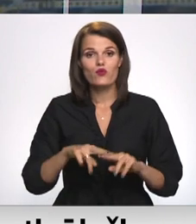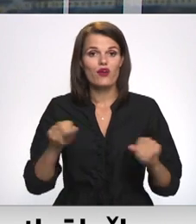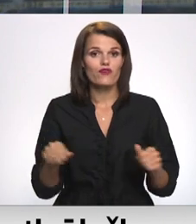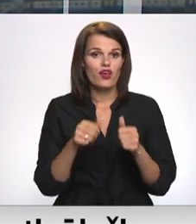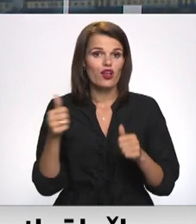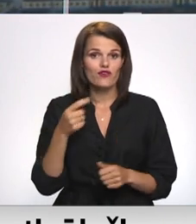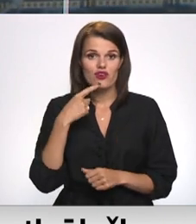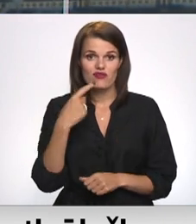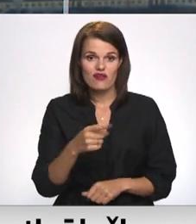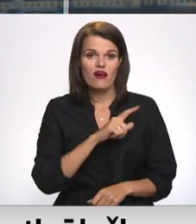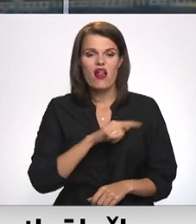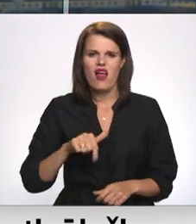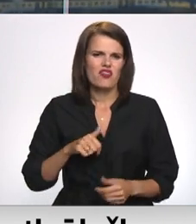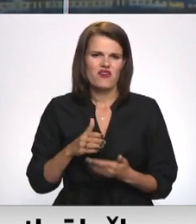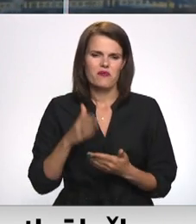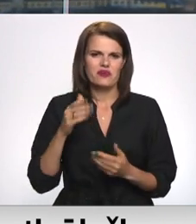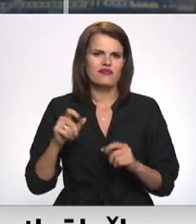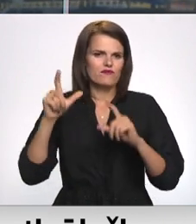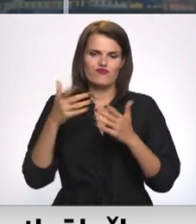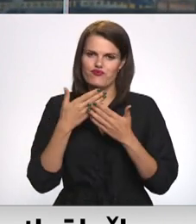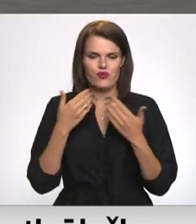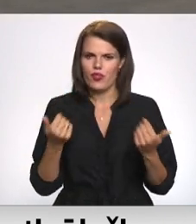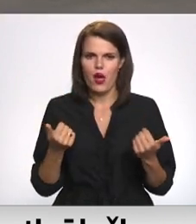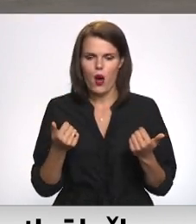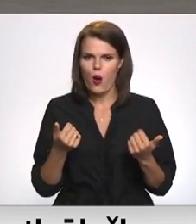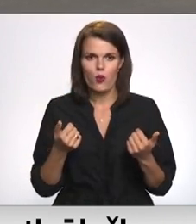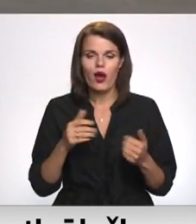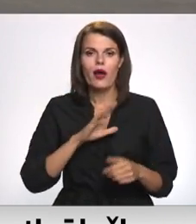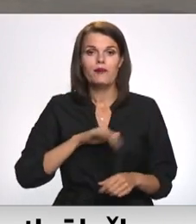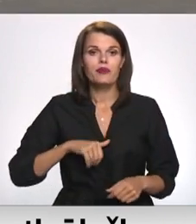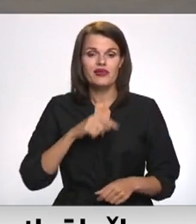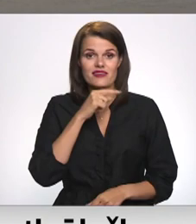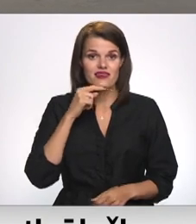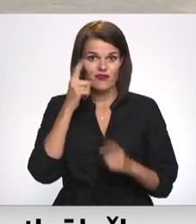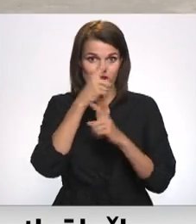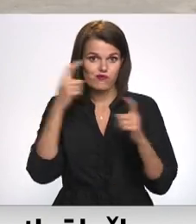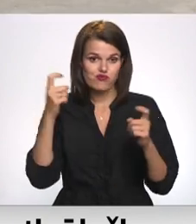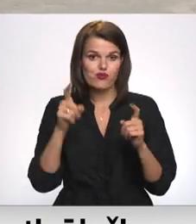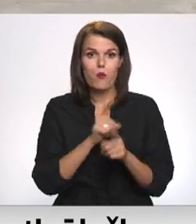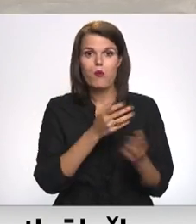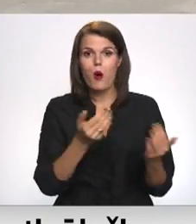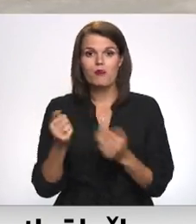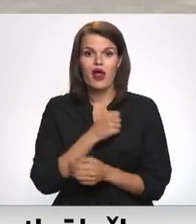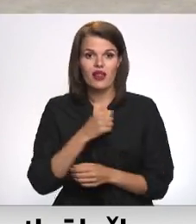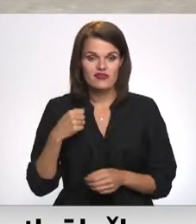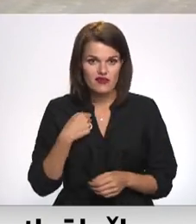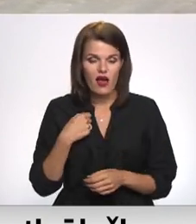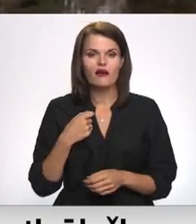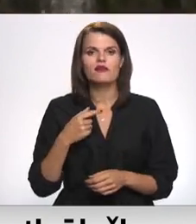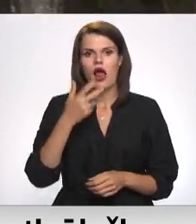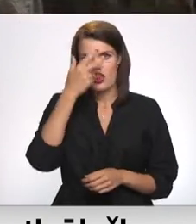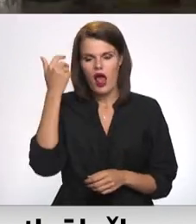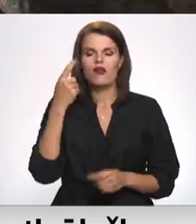uzsver, Latvijai draudi nav palielinājušies. Pēc Krievijā izsludinātās mobilizācijas Lietuva ziņo par paaugstinātu